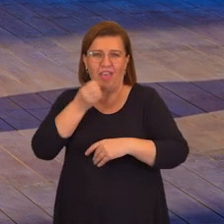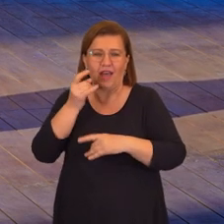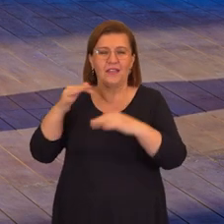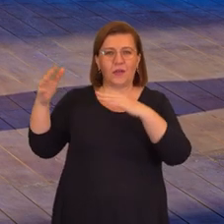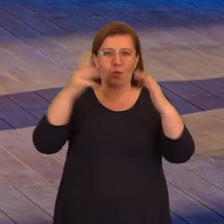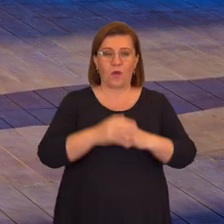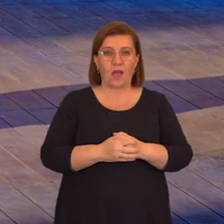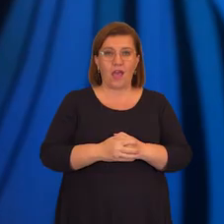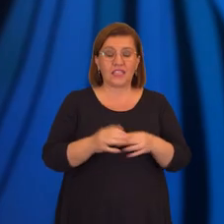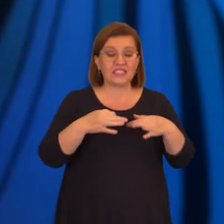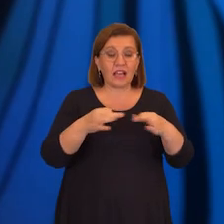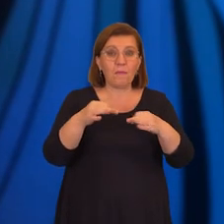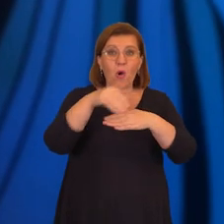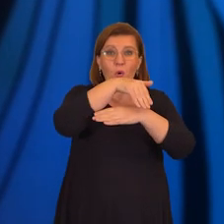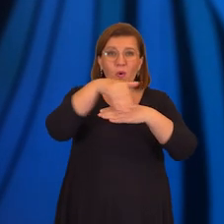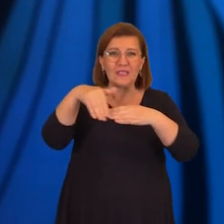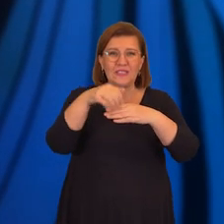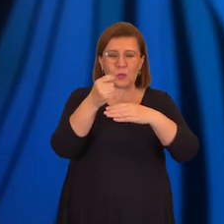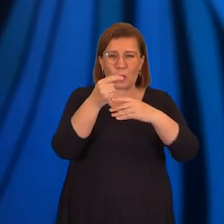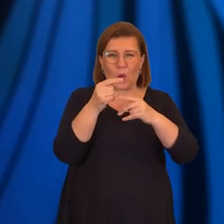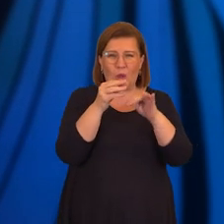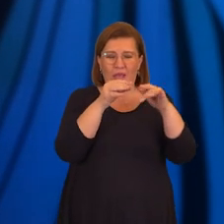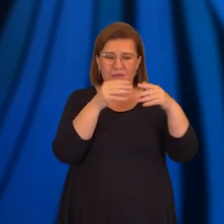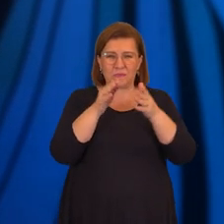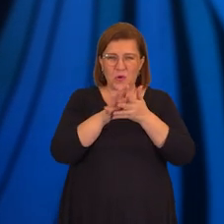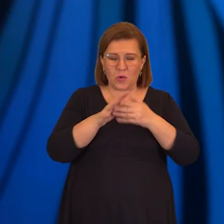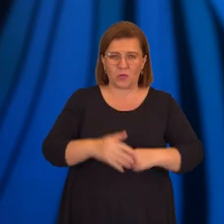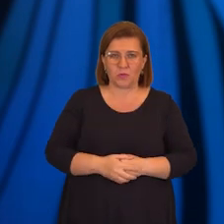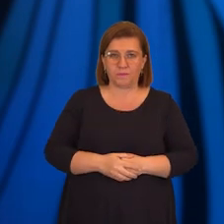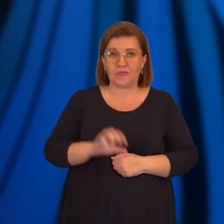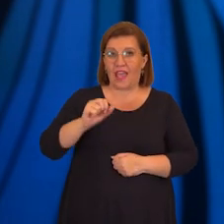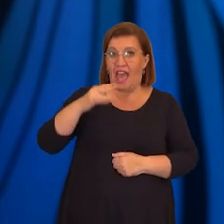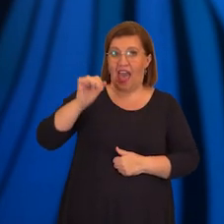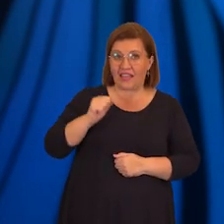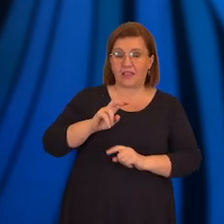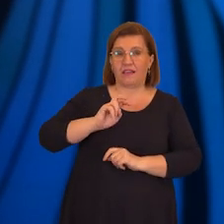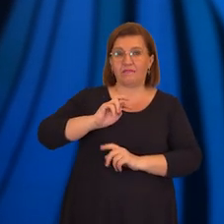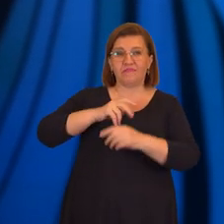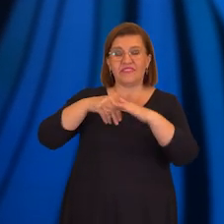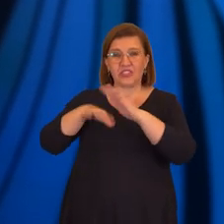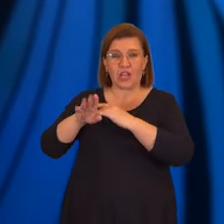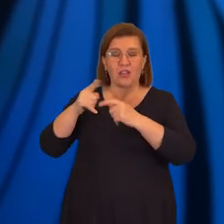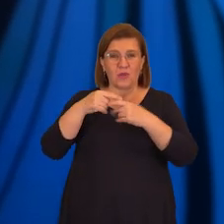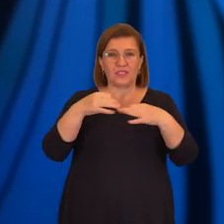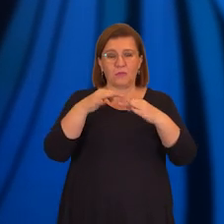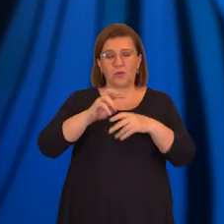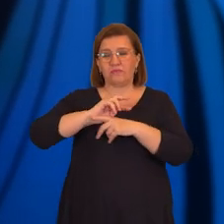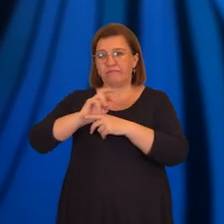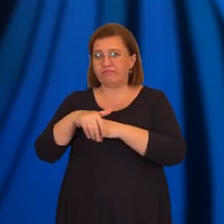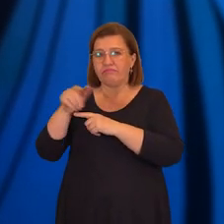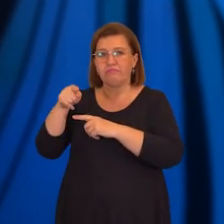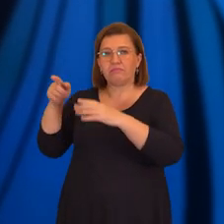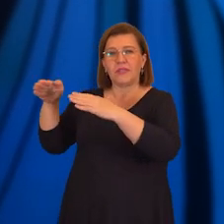kurzu. Ania wysiadła z samochodu, wpatrując się w budynek kaplicy, w której